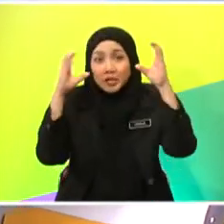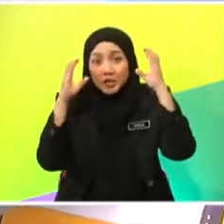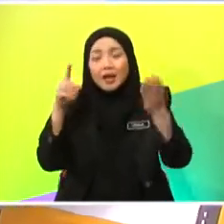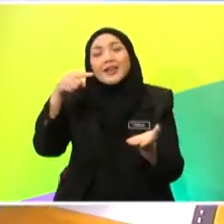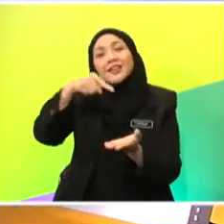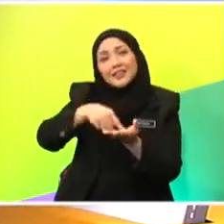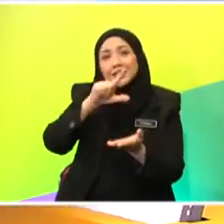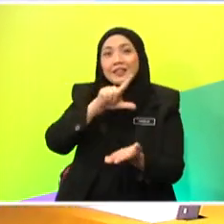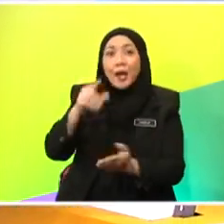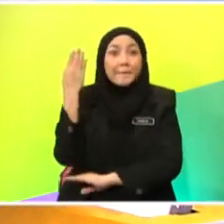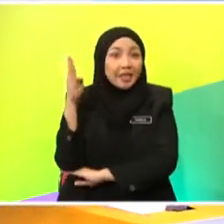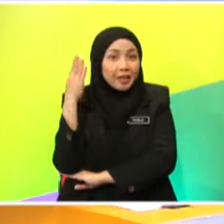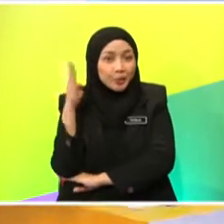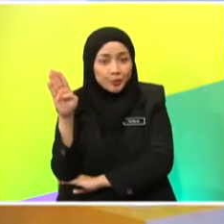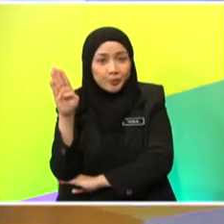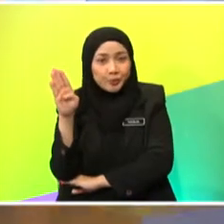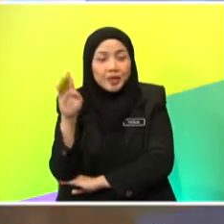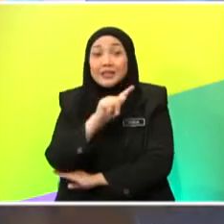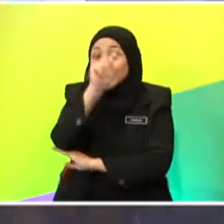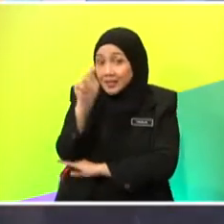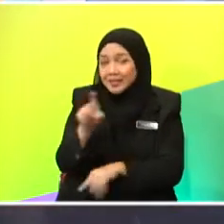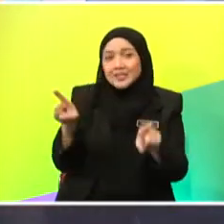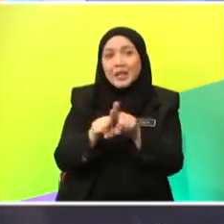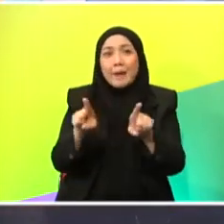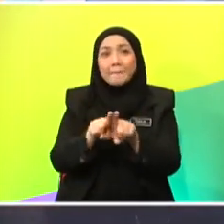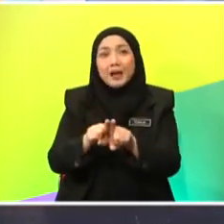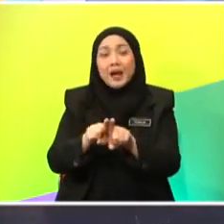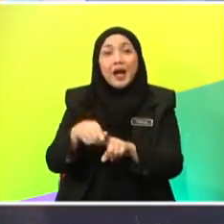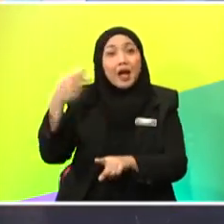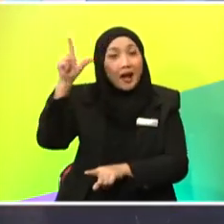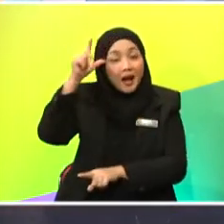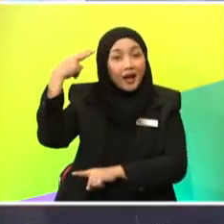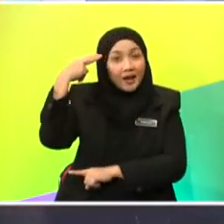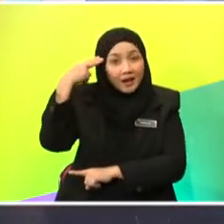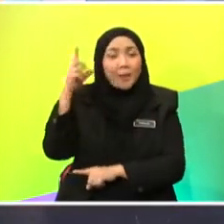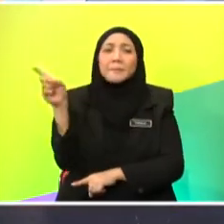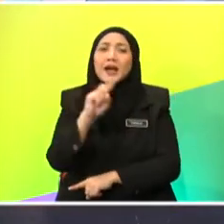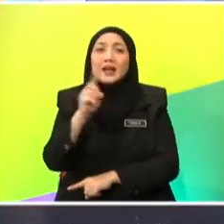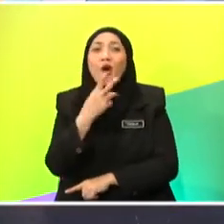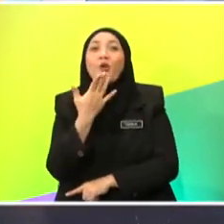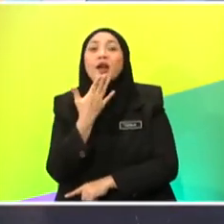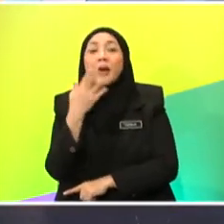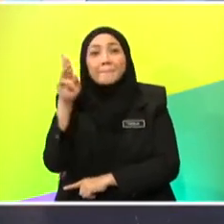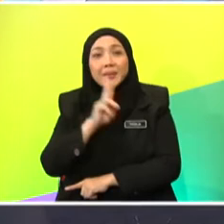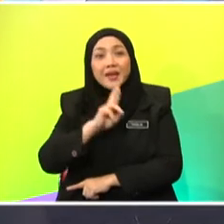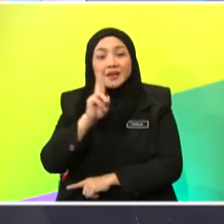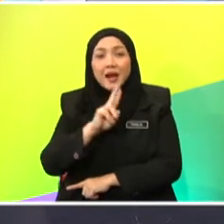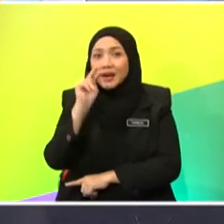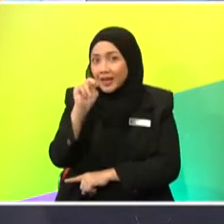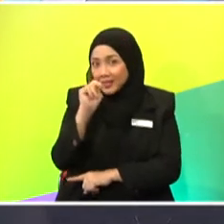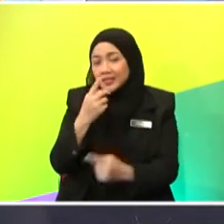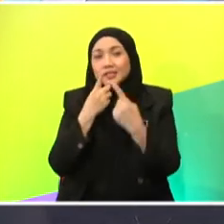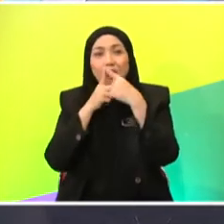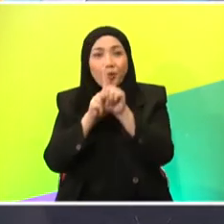inilah biru tanya sama ha Gimana warna merah nanti